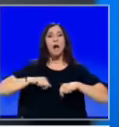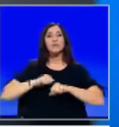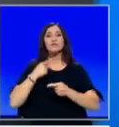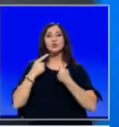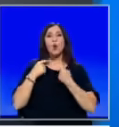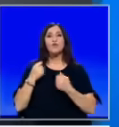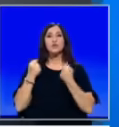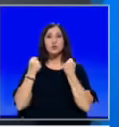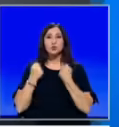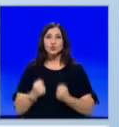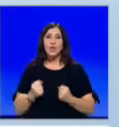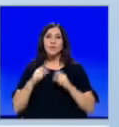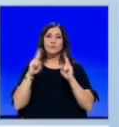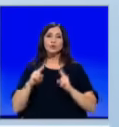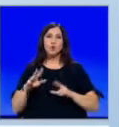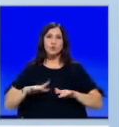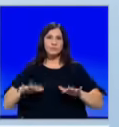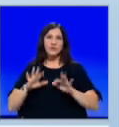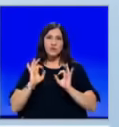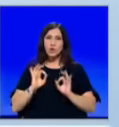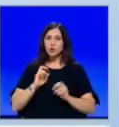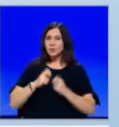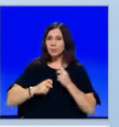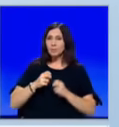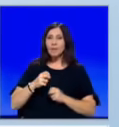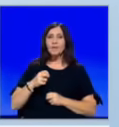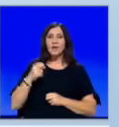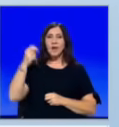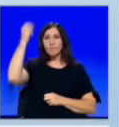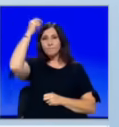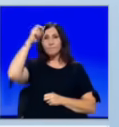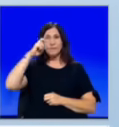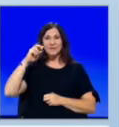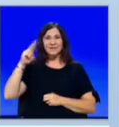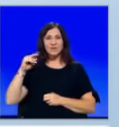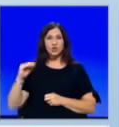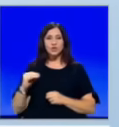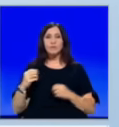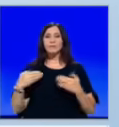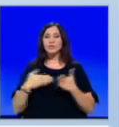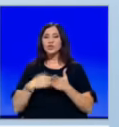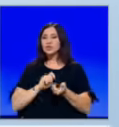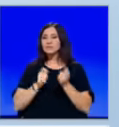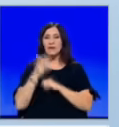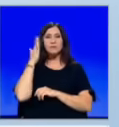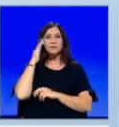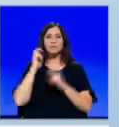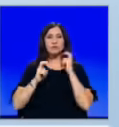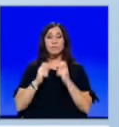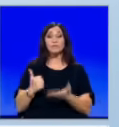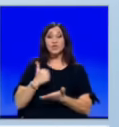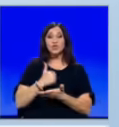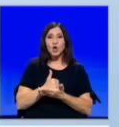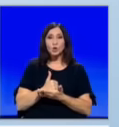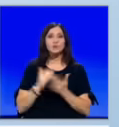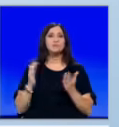на усложнена международна обстановка. Сериозните проблеми в БДЖ са причината за смяната в Министерството на транспорта. Начело